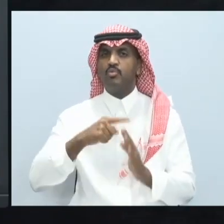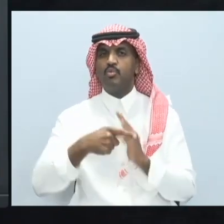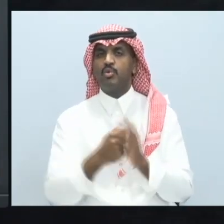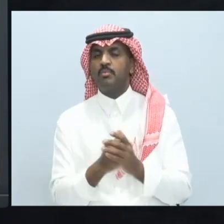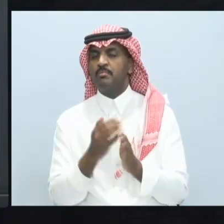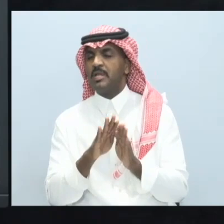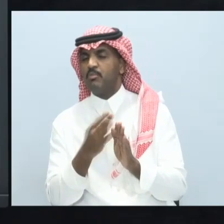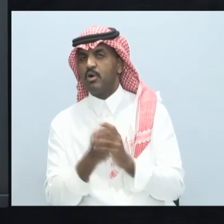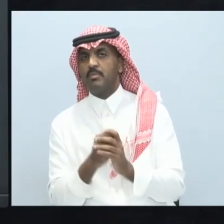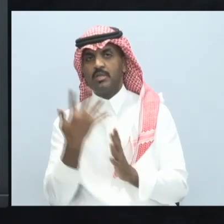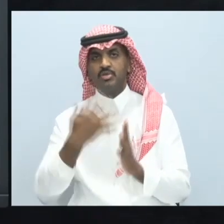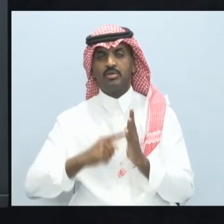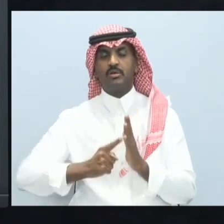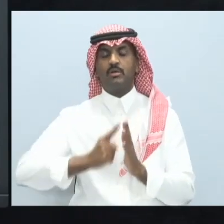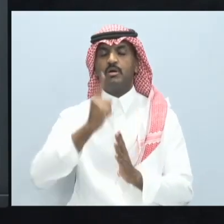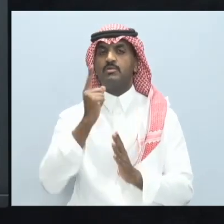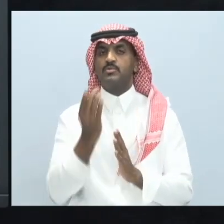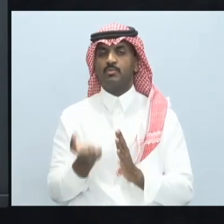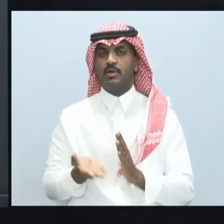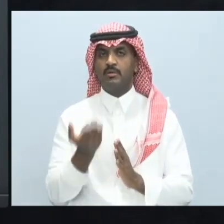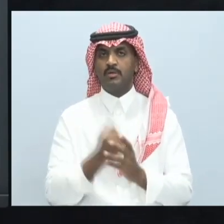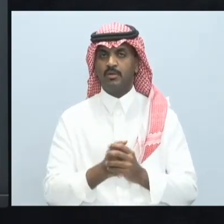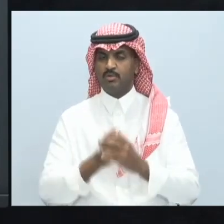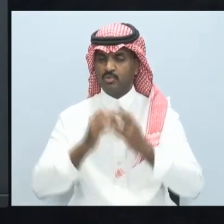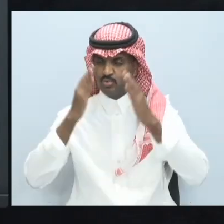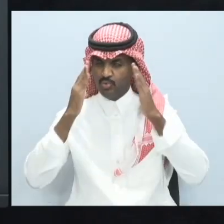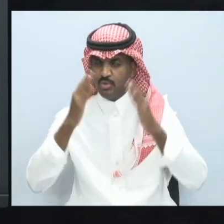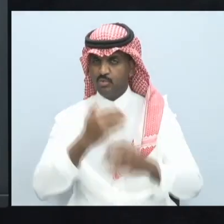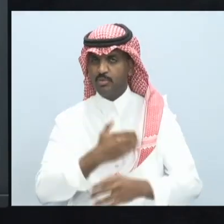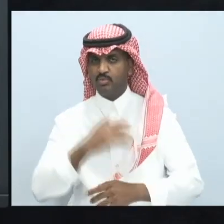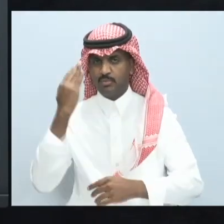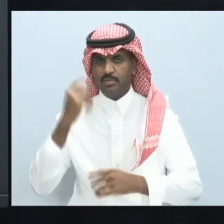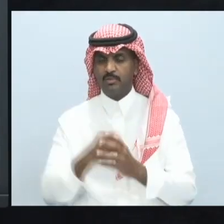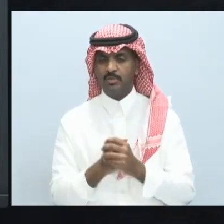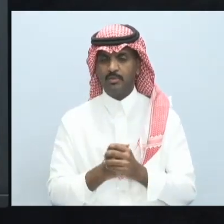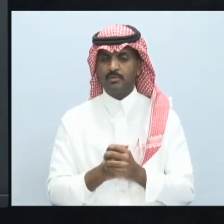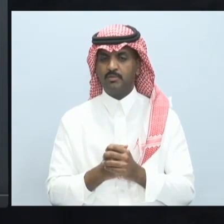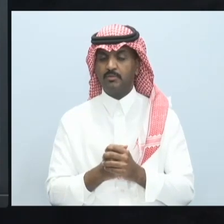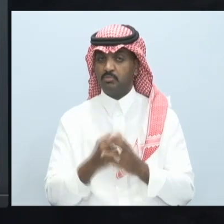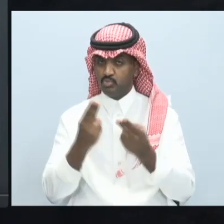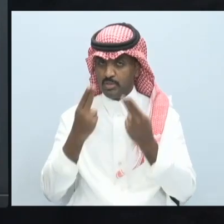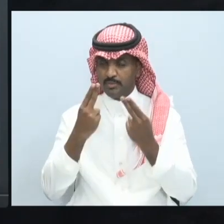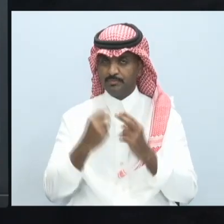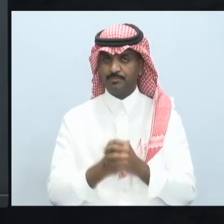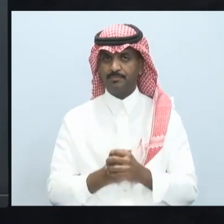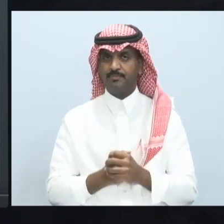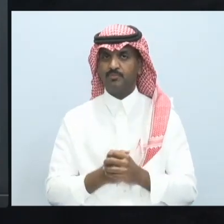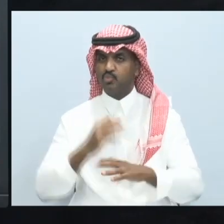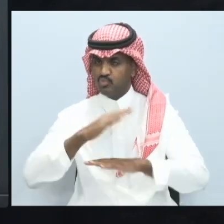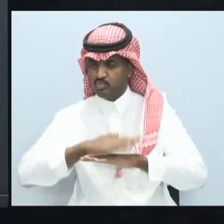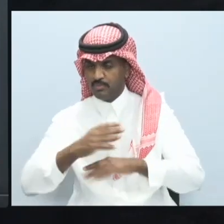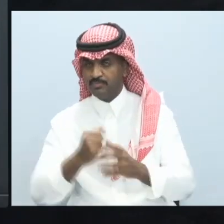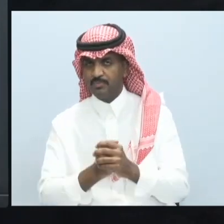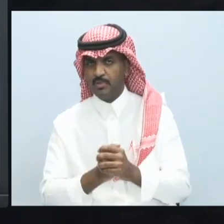ابوابها التي شرعها الله سبحانه وتعالى اشكر لكم ايها الطلاب والطالبات طيب المشاهده وحسن المتابعه